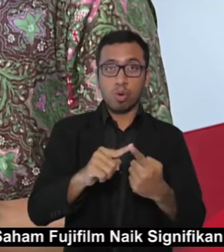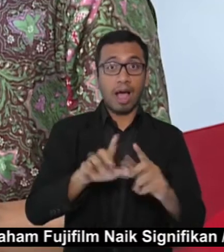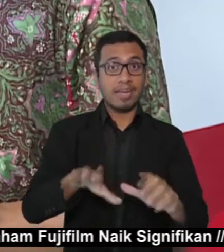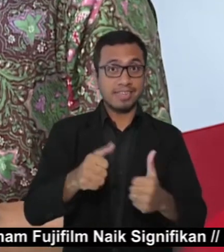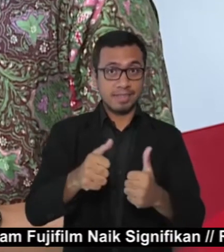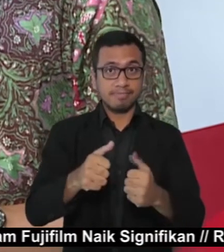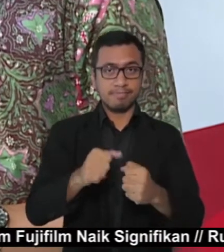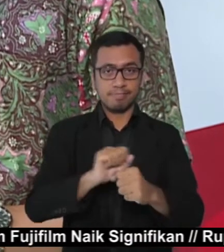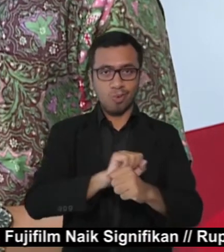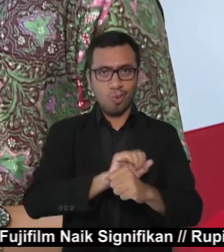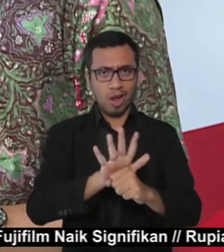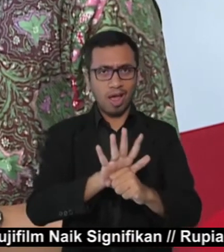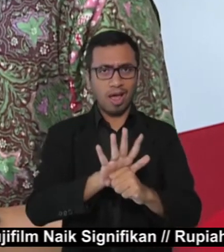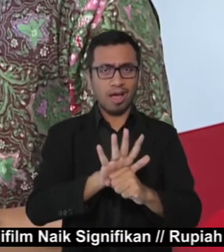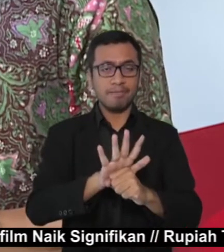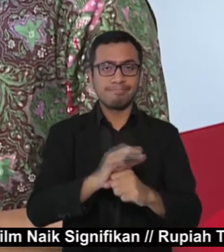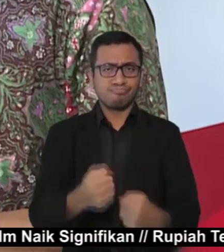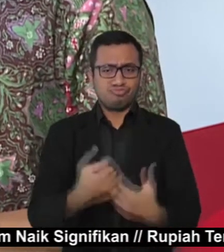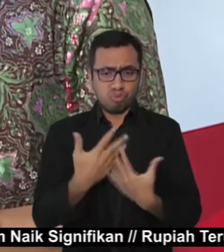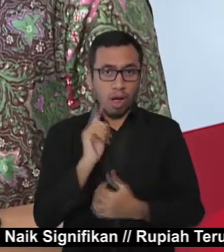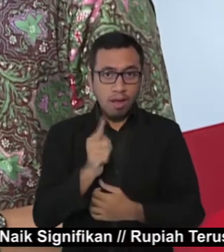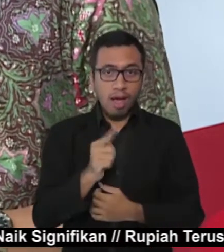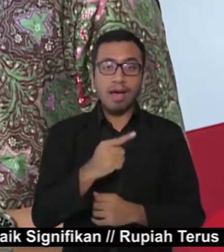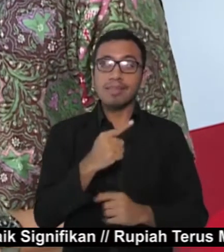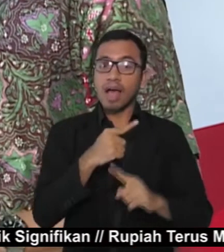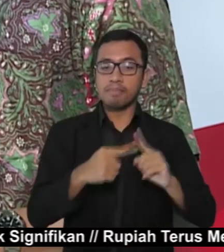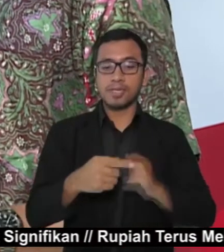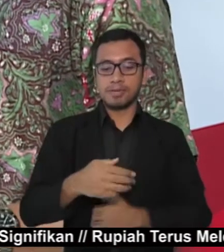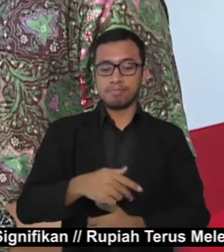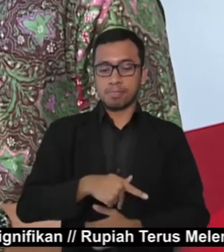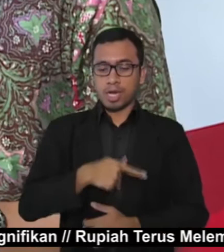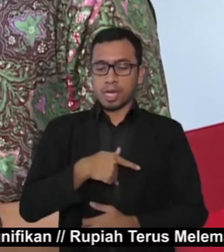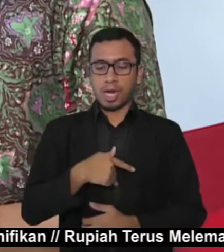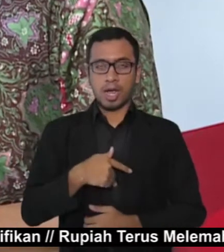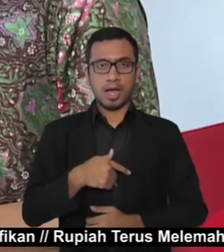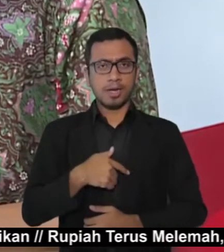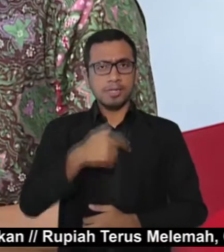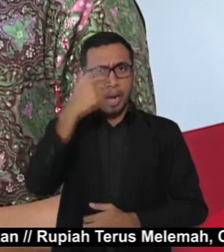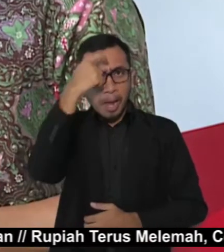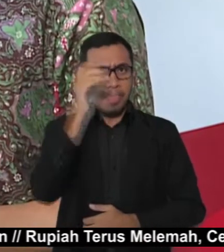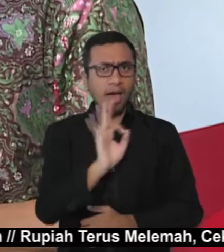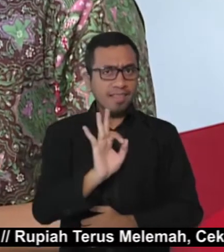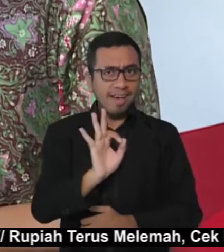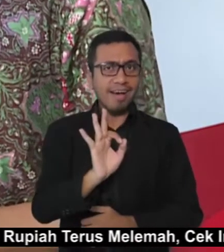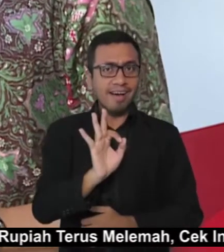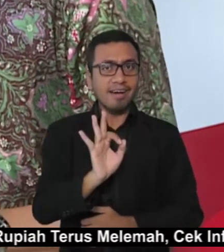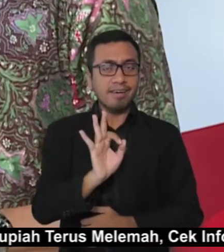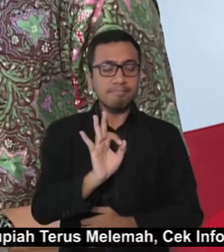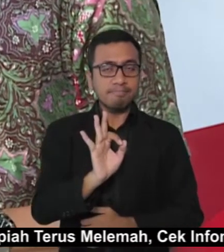tanda dan gejala sakit berat maupun sedang pakai dianjurkan untuk melakukan